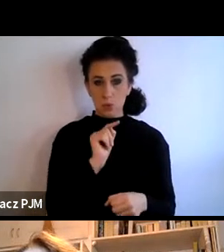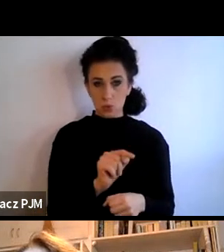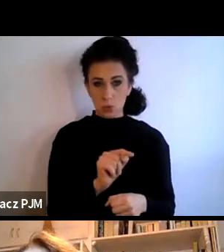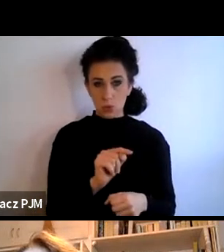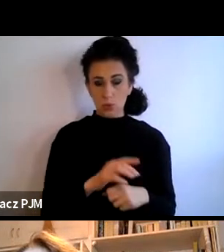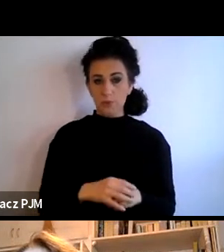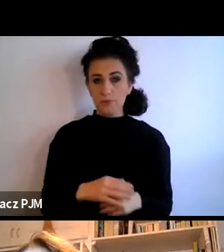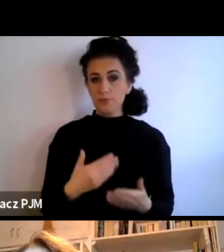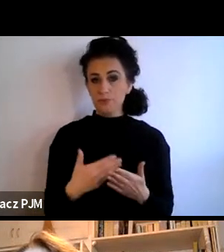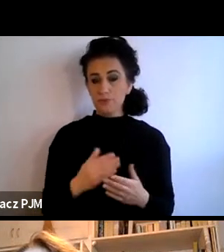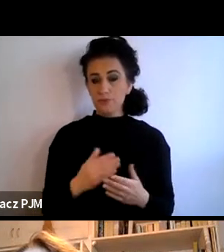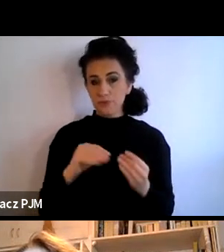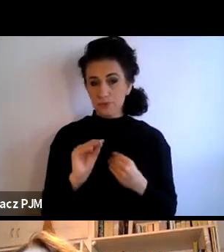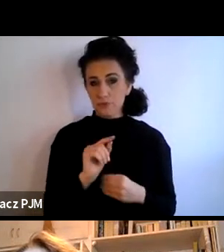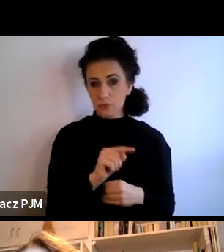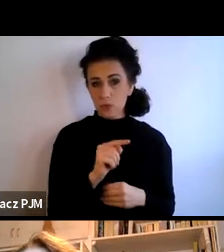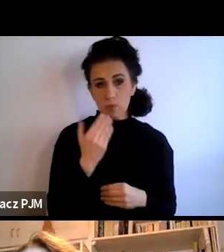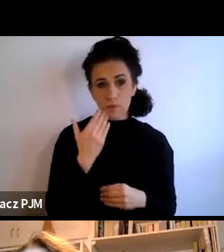rzeczy bardziej